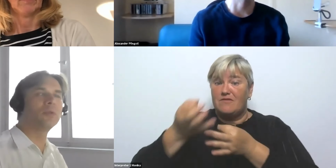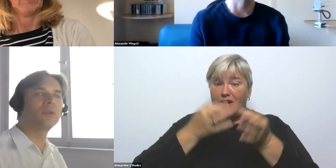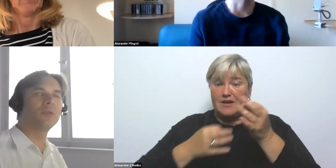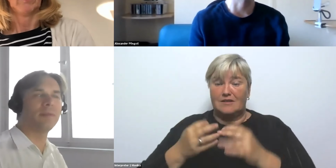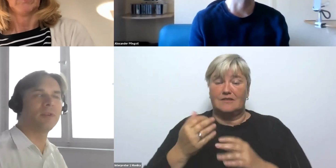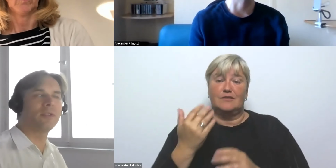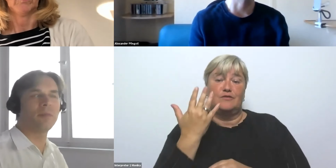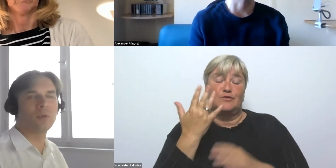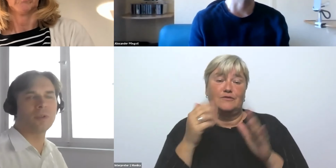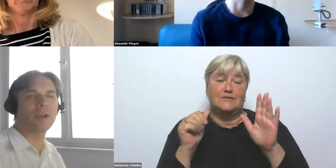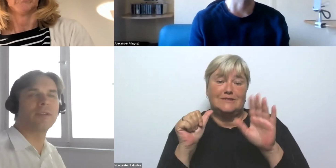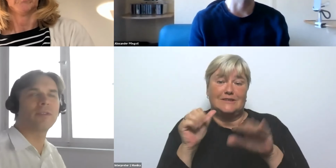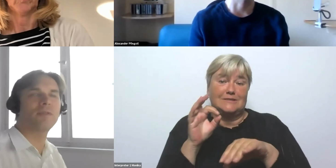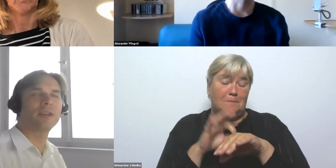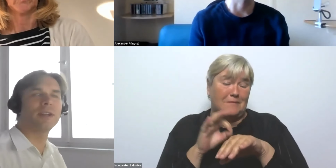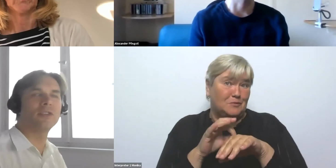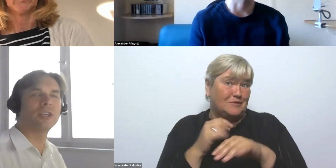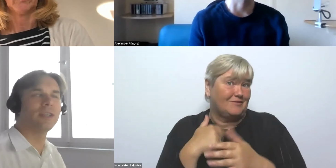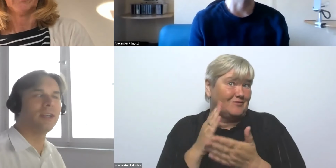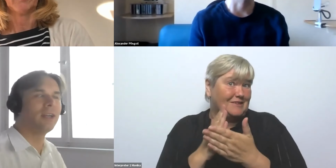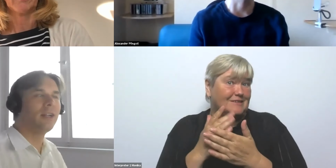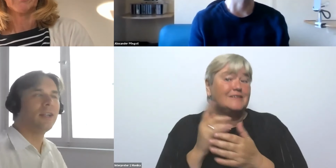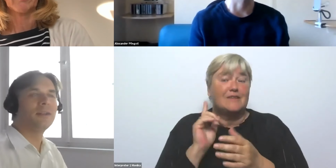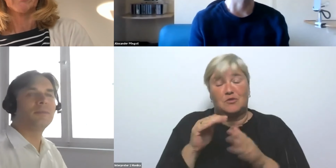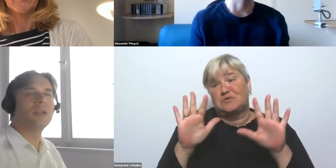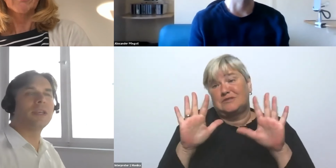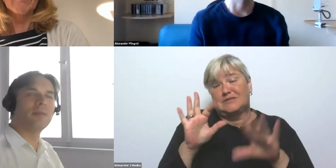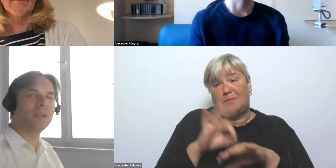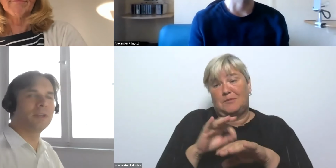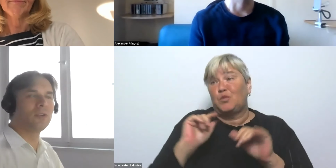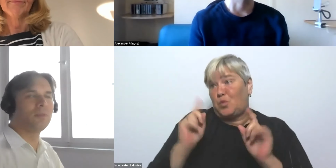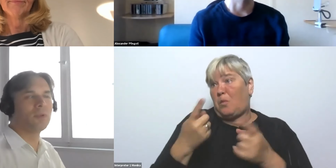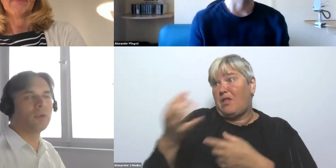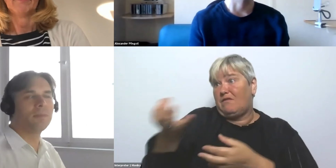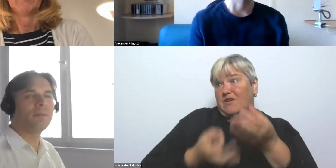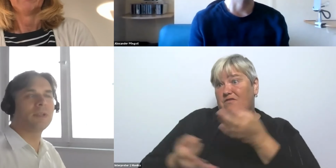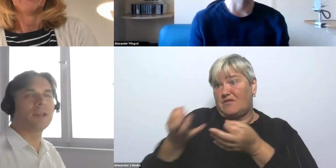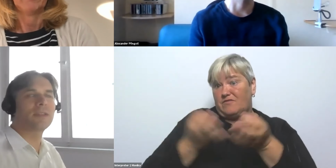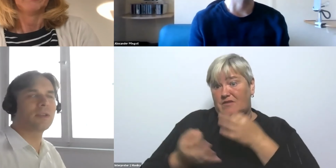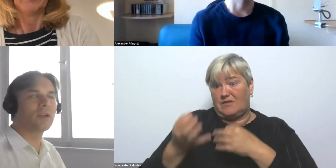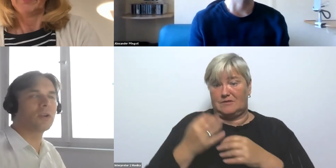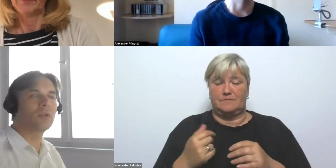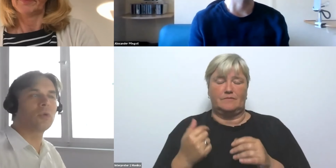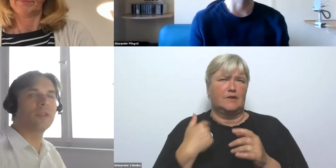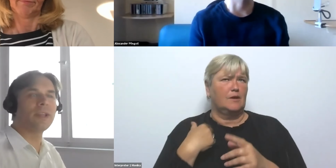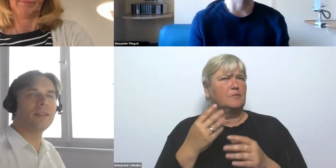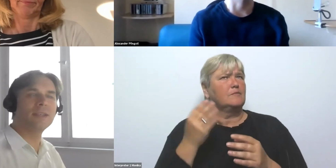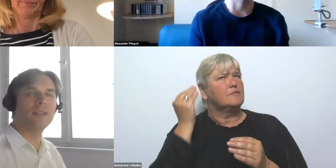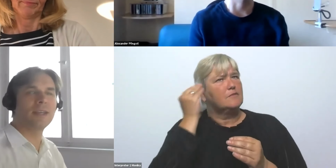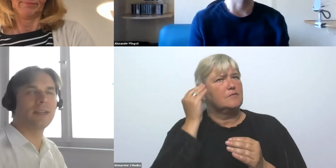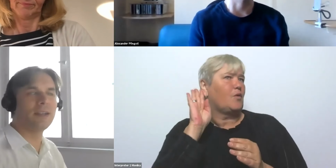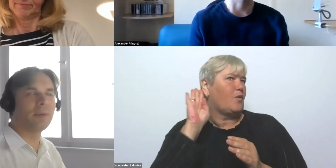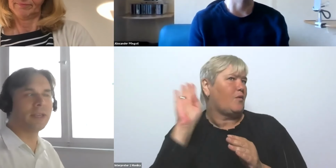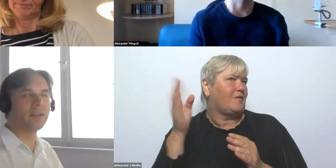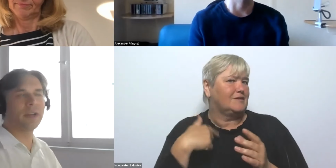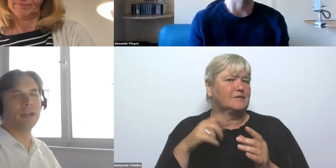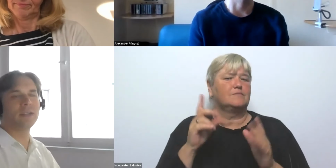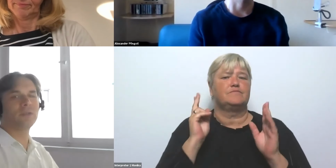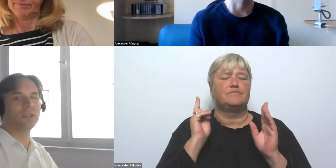5-6 Minuten und dann haben wir noch 10 Minuten Zeit. Das ist vielleicht gar nicht schlecht. Ich habe mitgenommen, dass grundsätzlich die